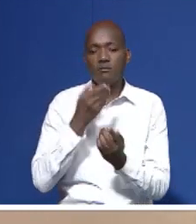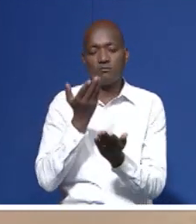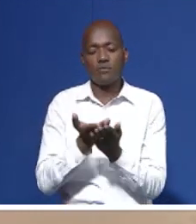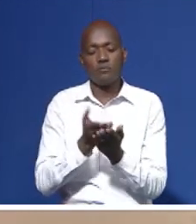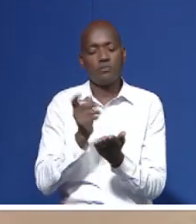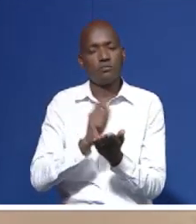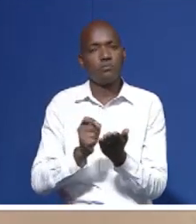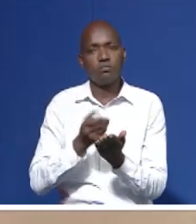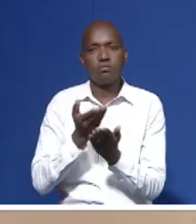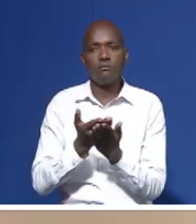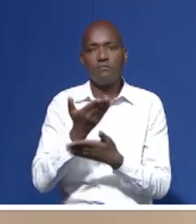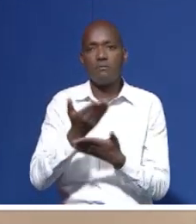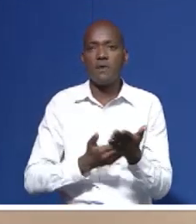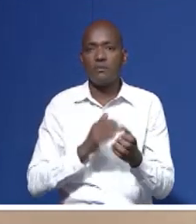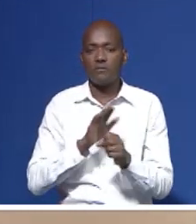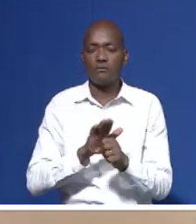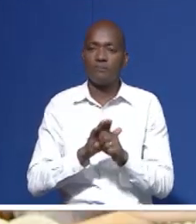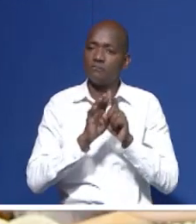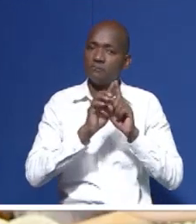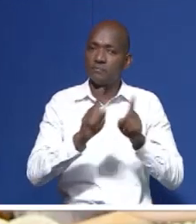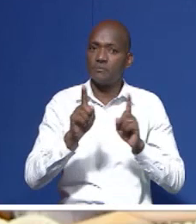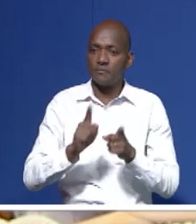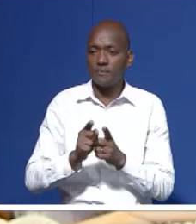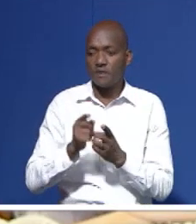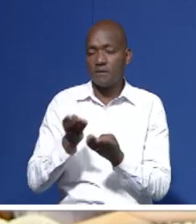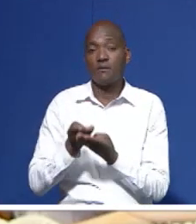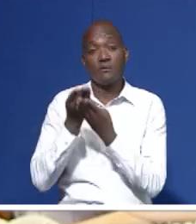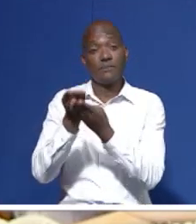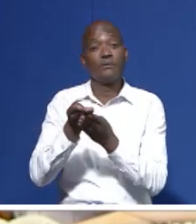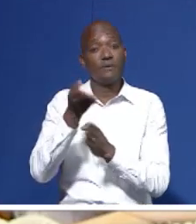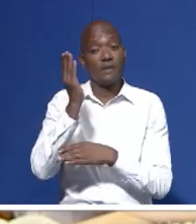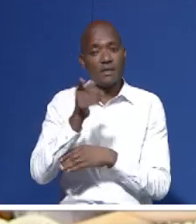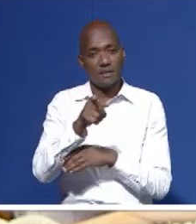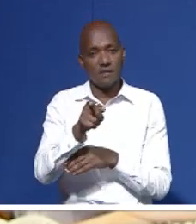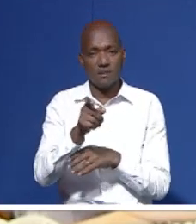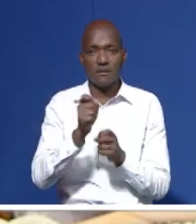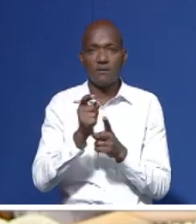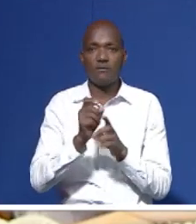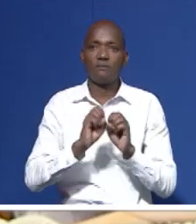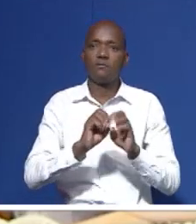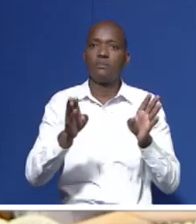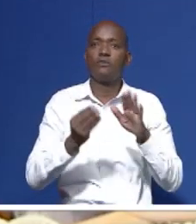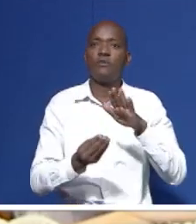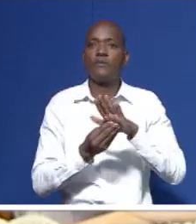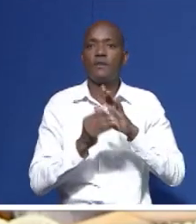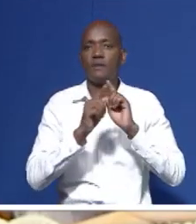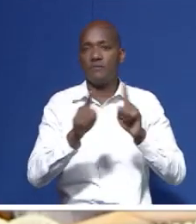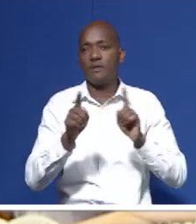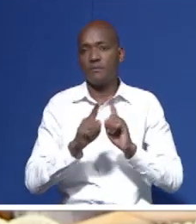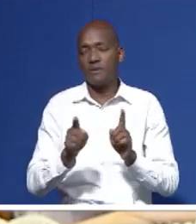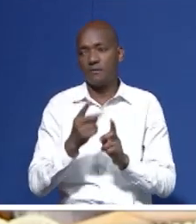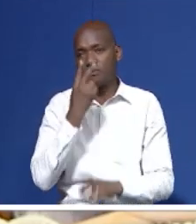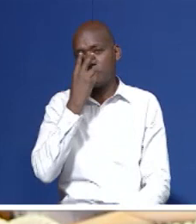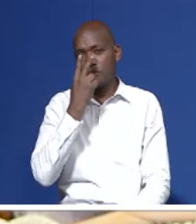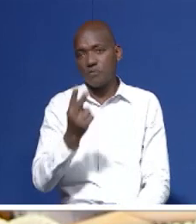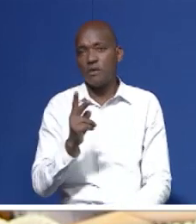mbalimbali, barua mbalimbali. Maandiko haya tunapeleka serikalini, lakini mengine tunasambaza kwa wafadhili mbalimbali